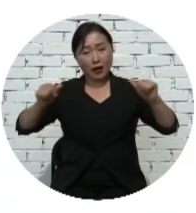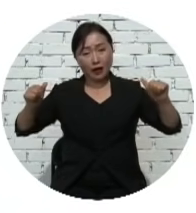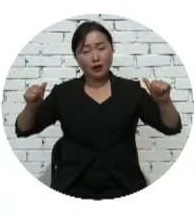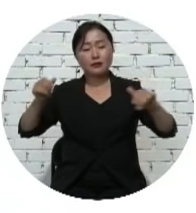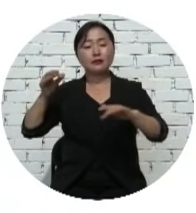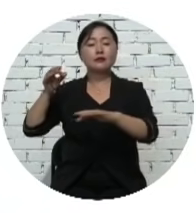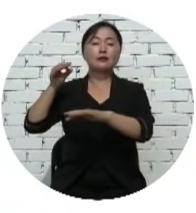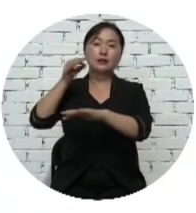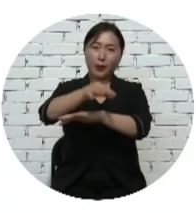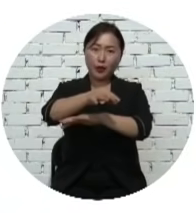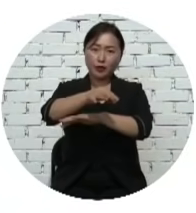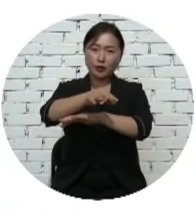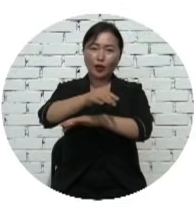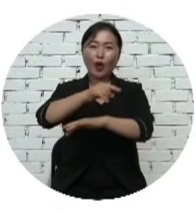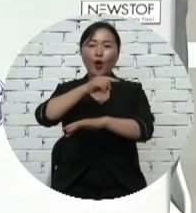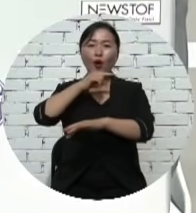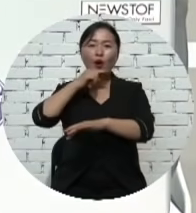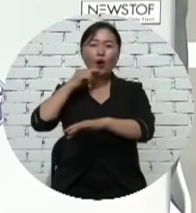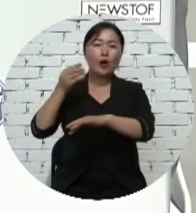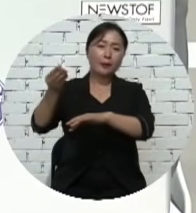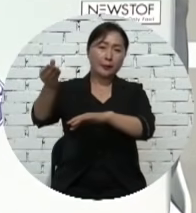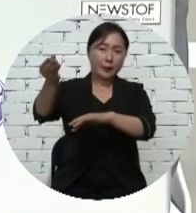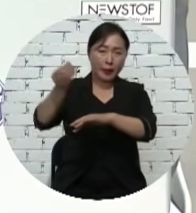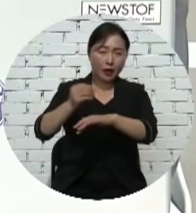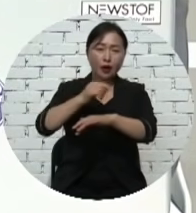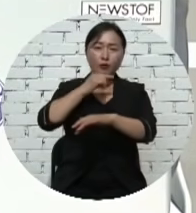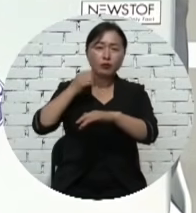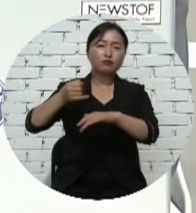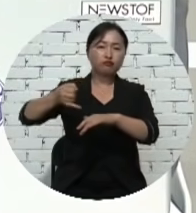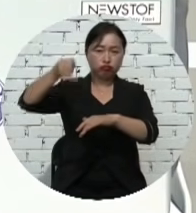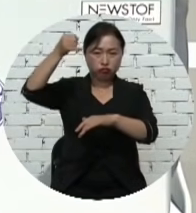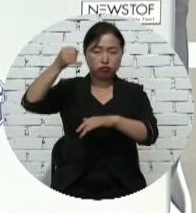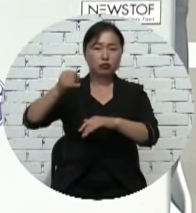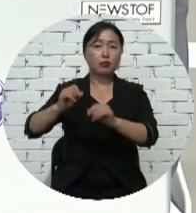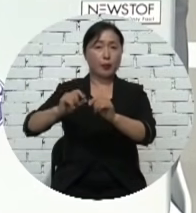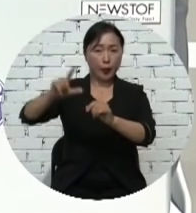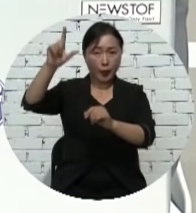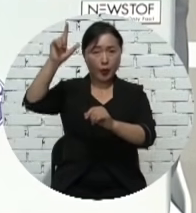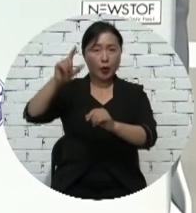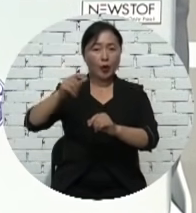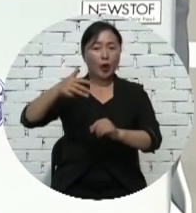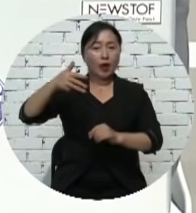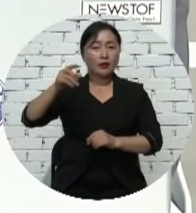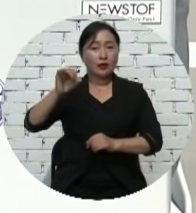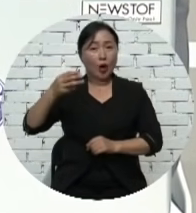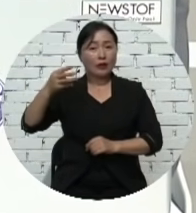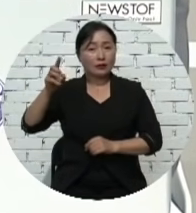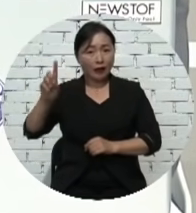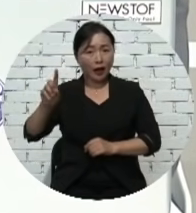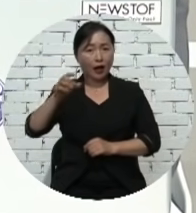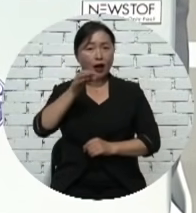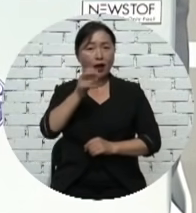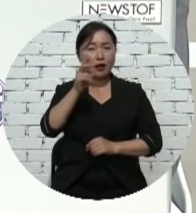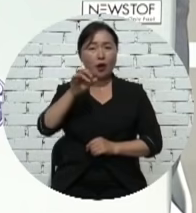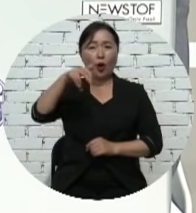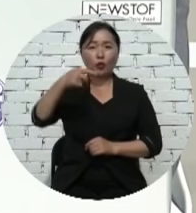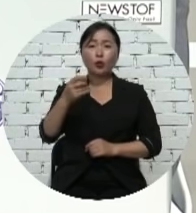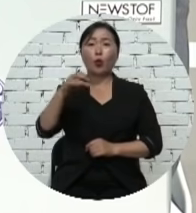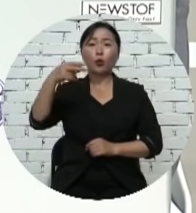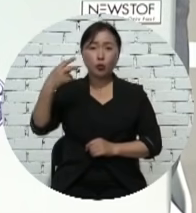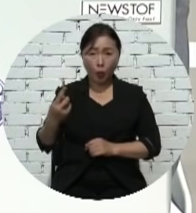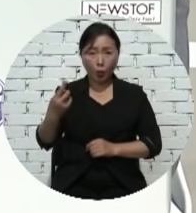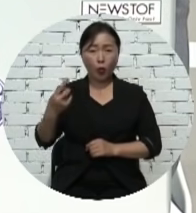땅을 사면서 부채가 늘어난 것이고 제가 송도 국제도시나 청라나 영종도 이런 데 전체에